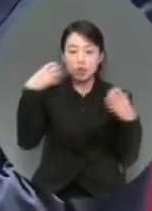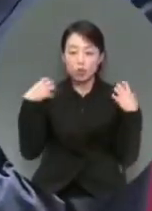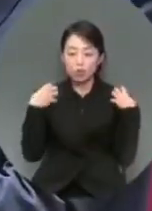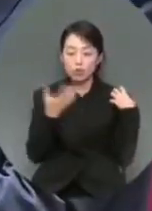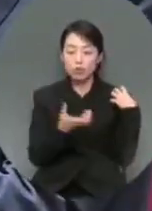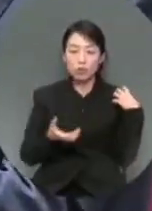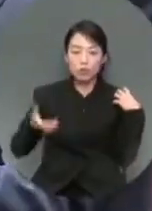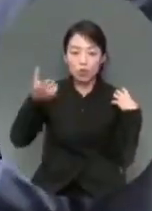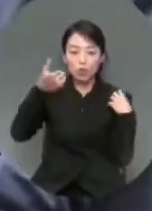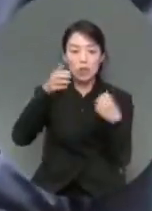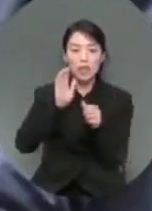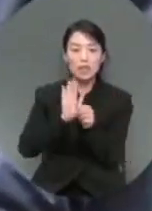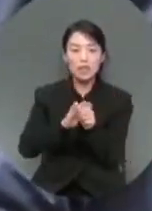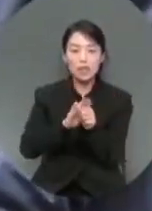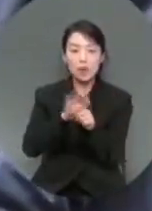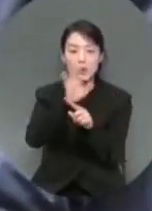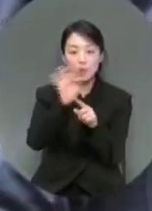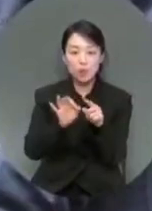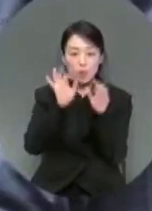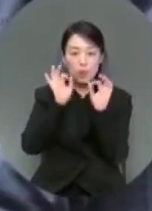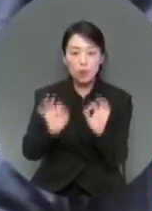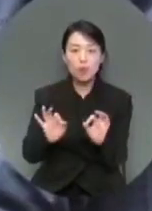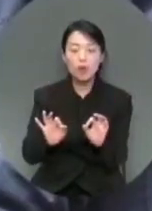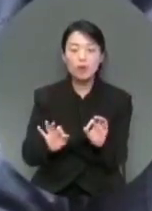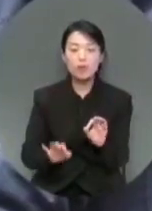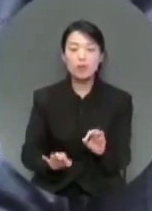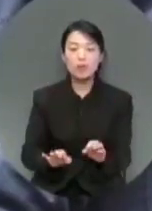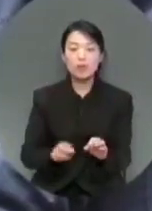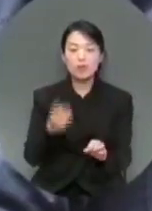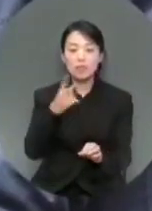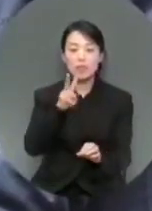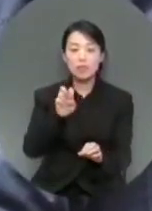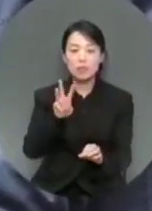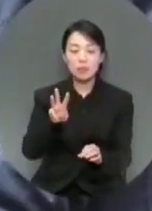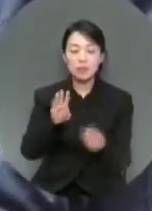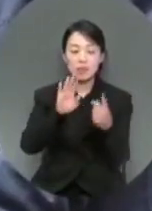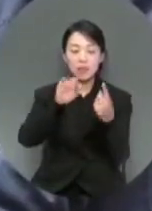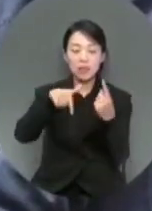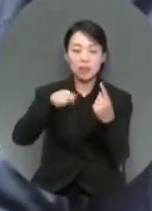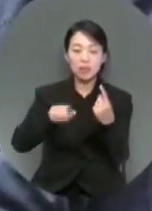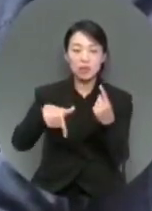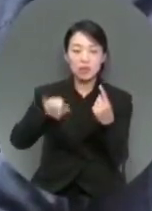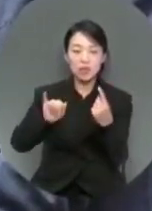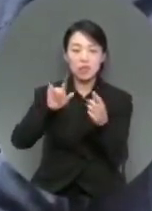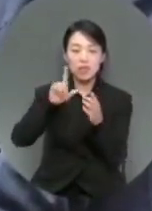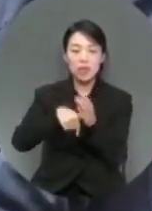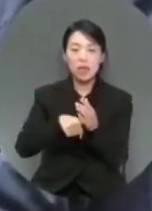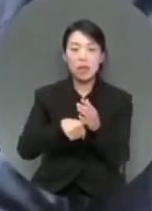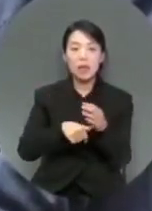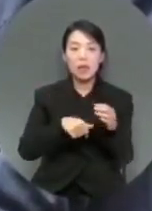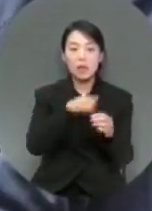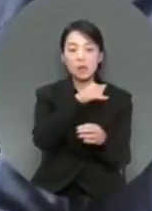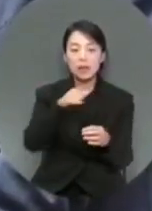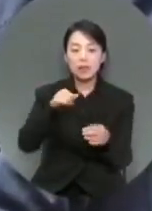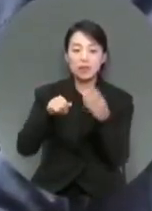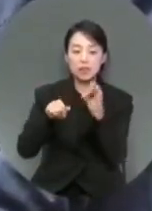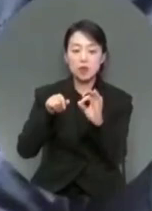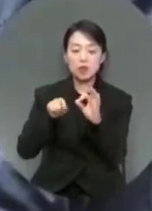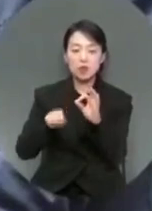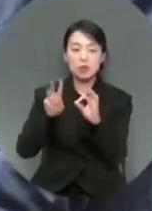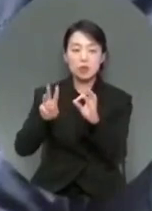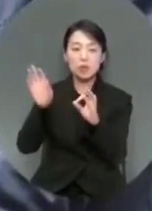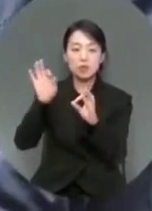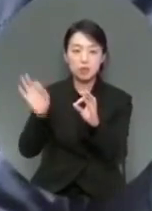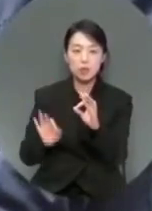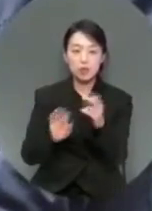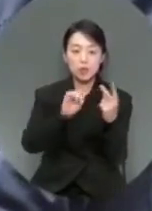보면 한번 보시죠. 23년 1분기에는 마이너스 0.3% 아닙니까? 그죠? 그죠?